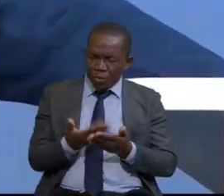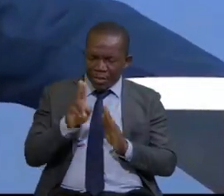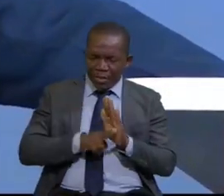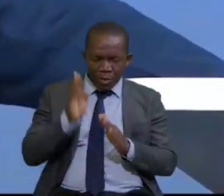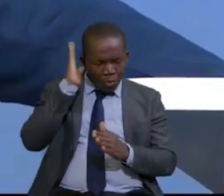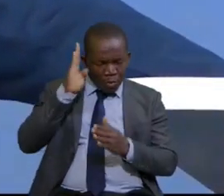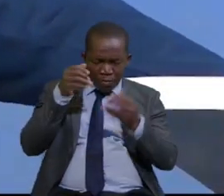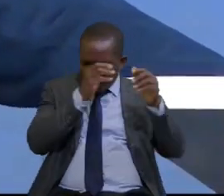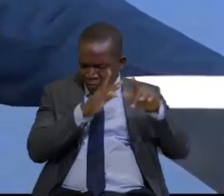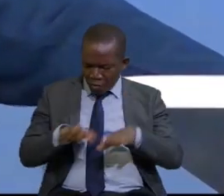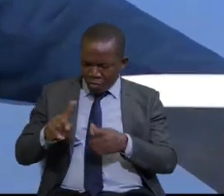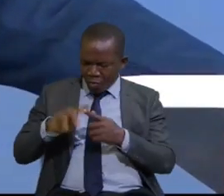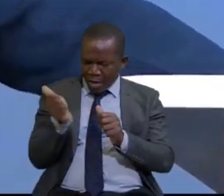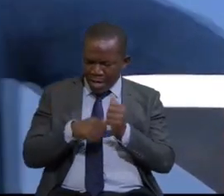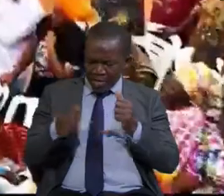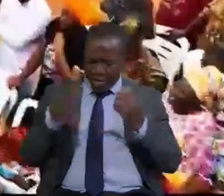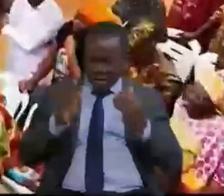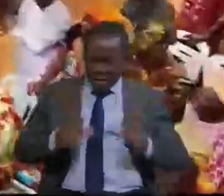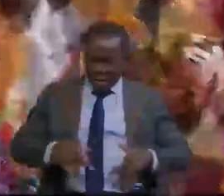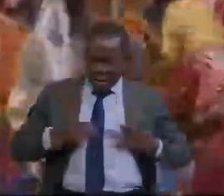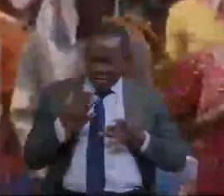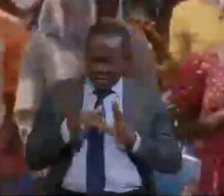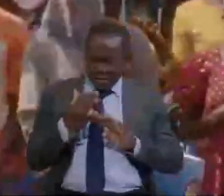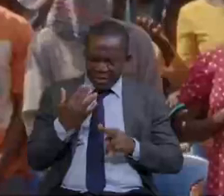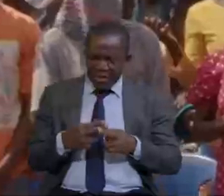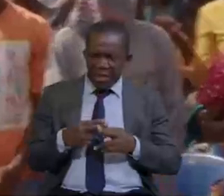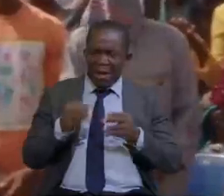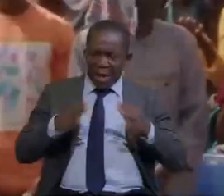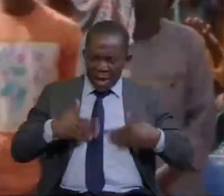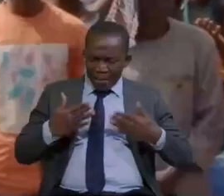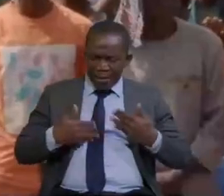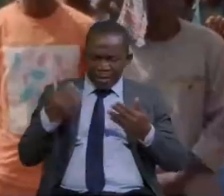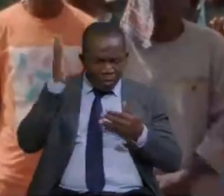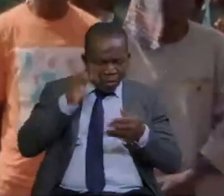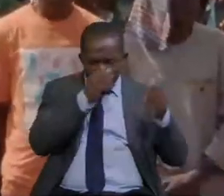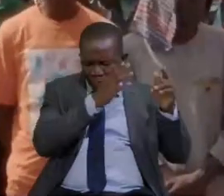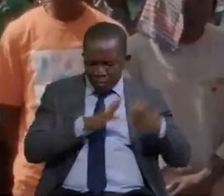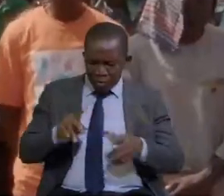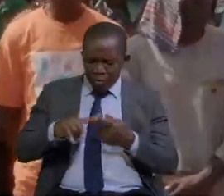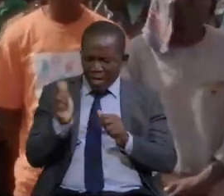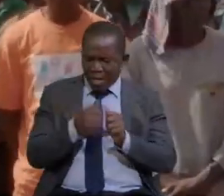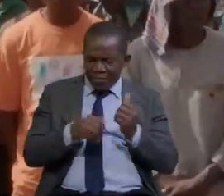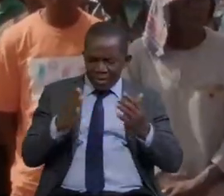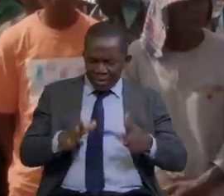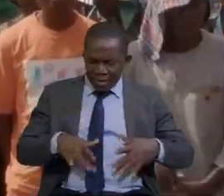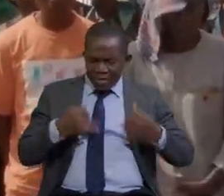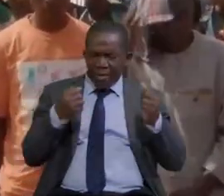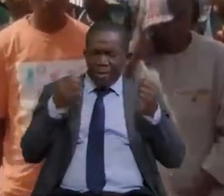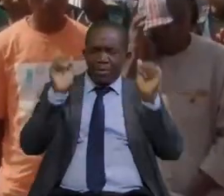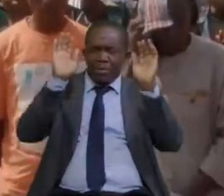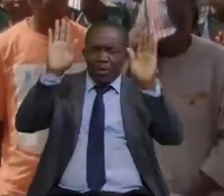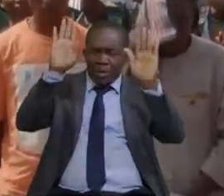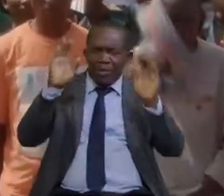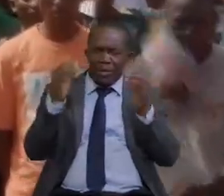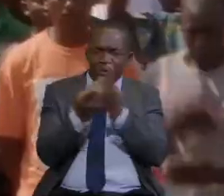et ta joie couleront dans chaque vie. Miracle, salut. Bénédiction, guérison,